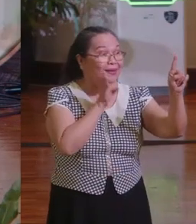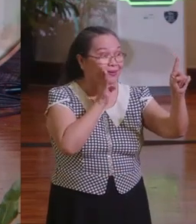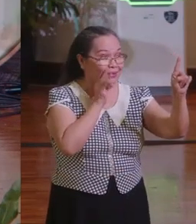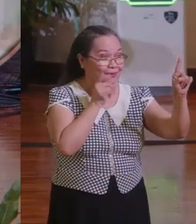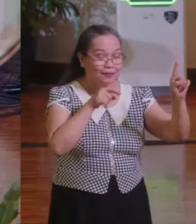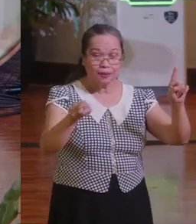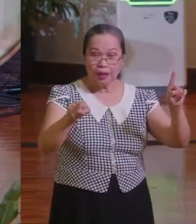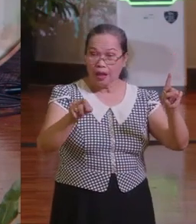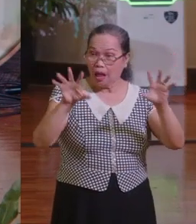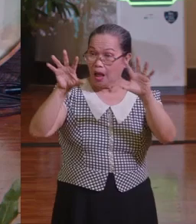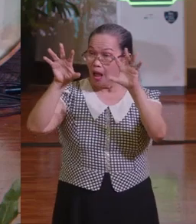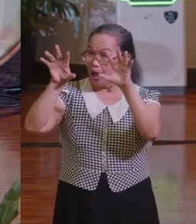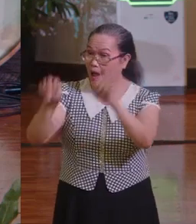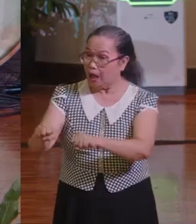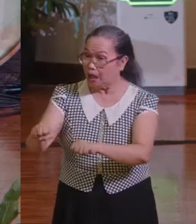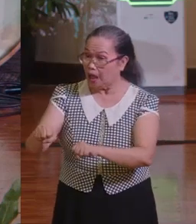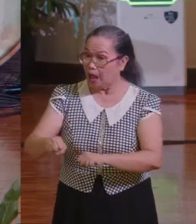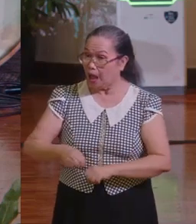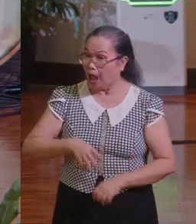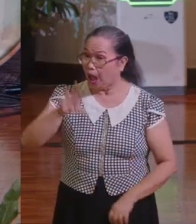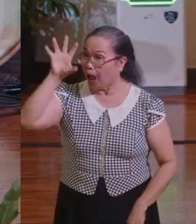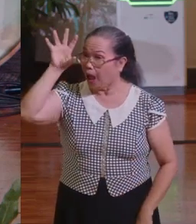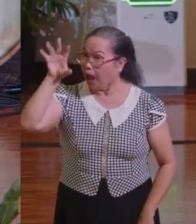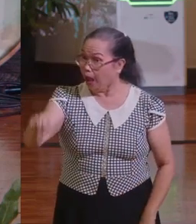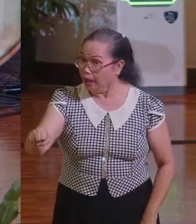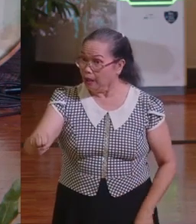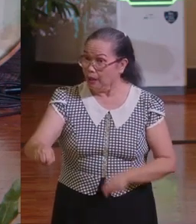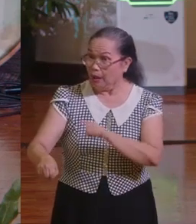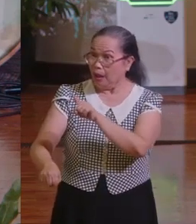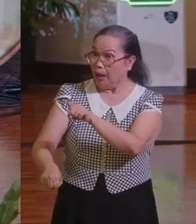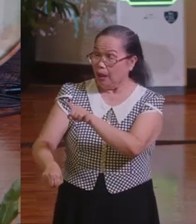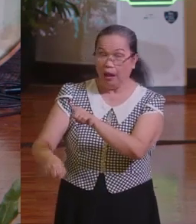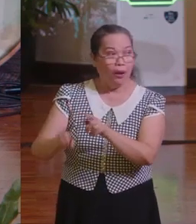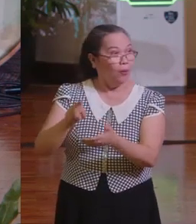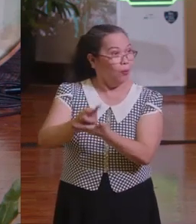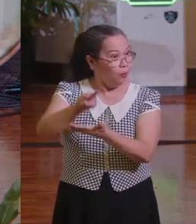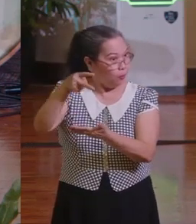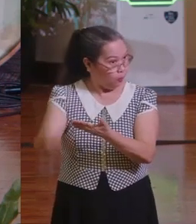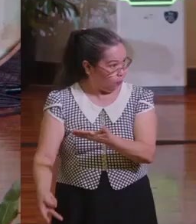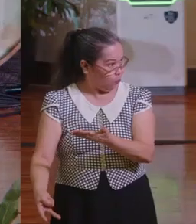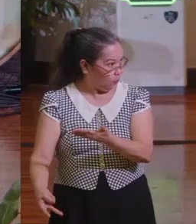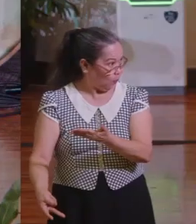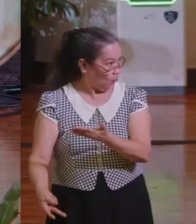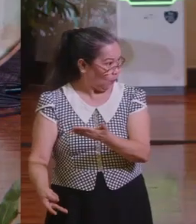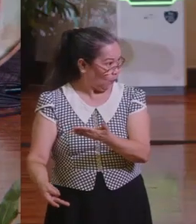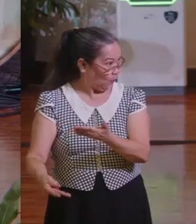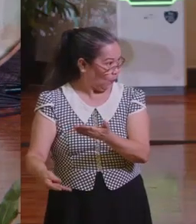na sorpresa, nahuli, no? Natalisod, no? Siguro yan